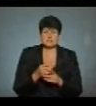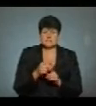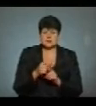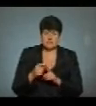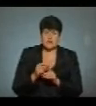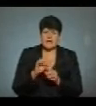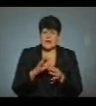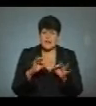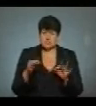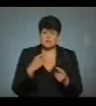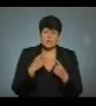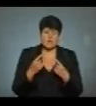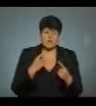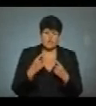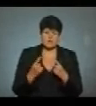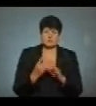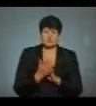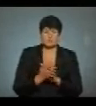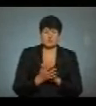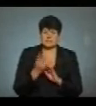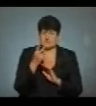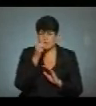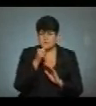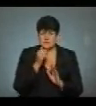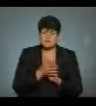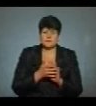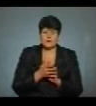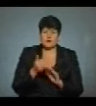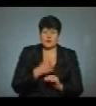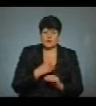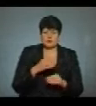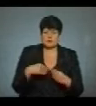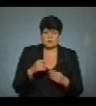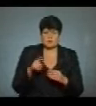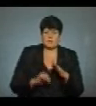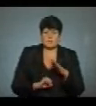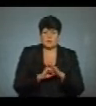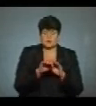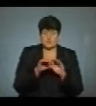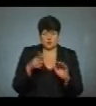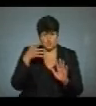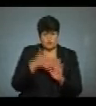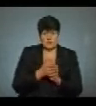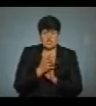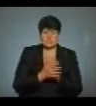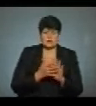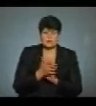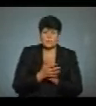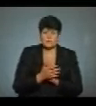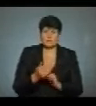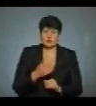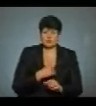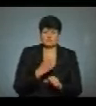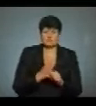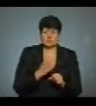вже речення і говорити. Щоб за два місяці ми хочемо дати людині базовий рівень розуміння жестової мови. Ми хочемо